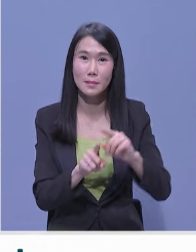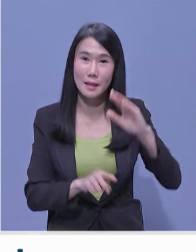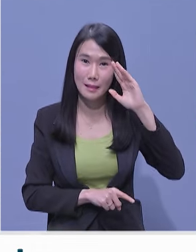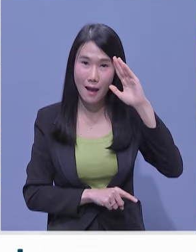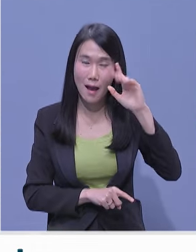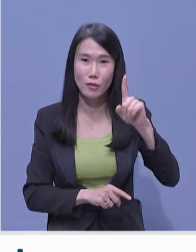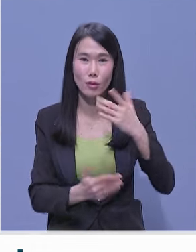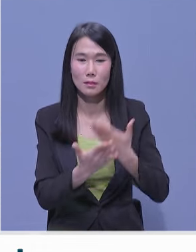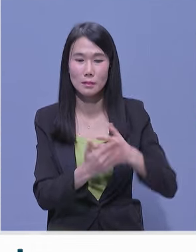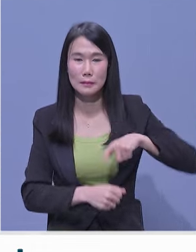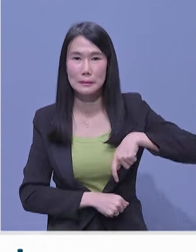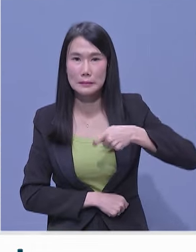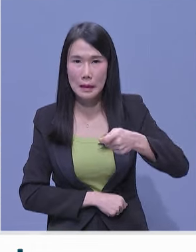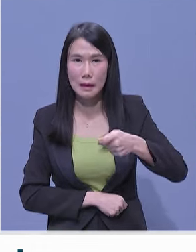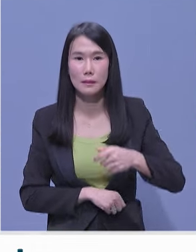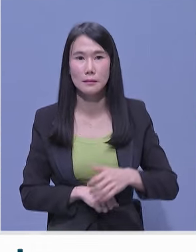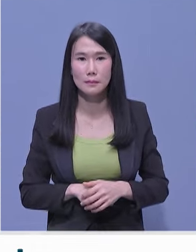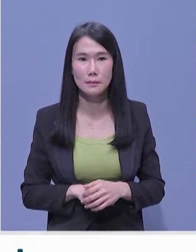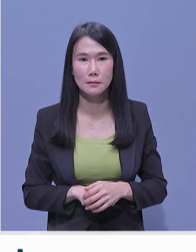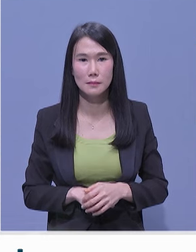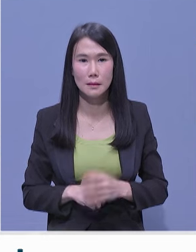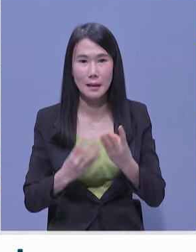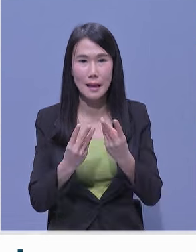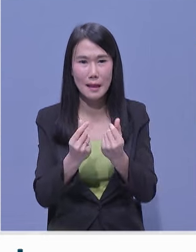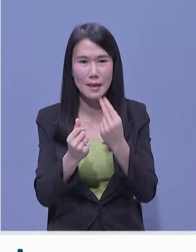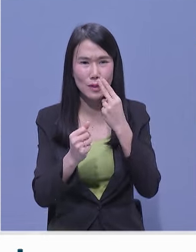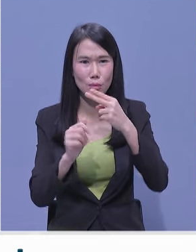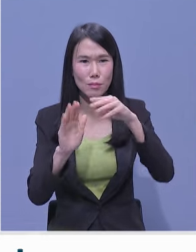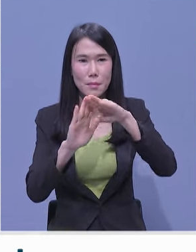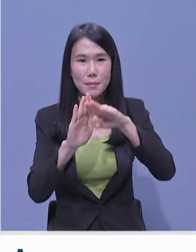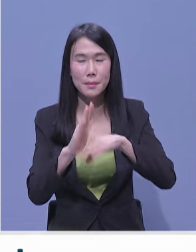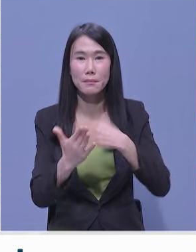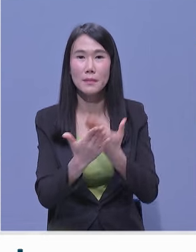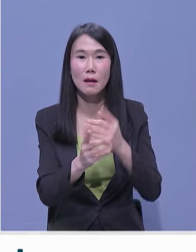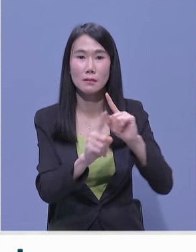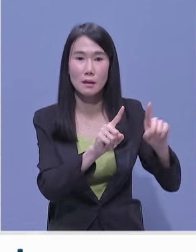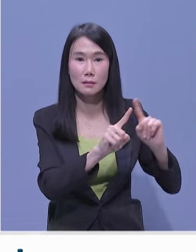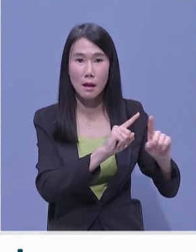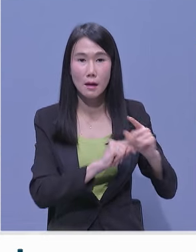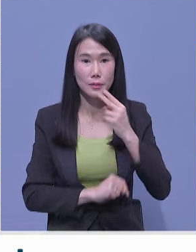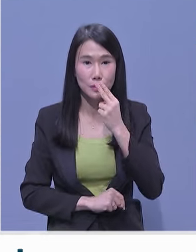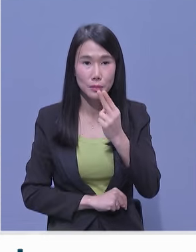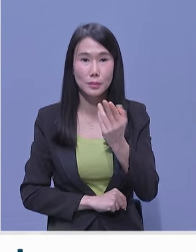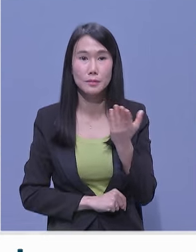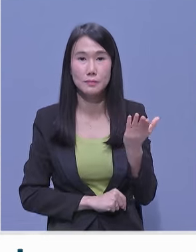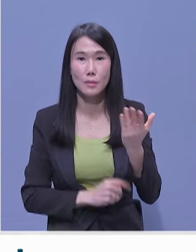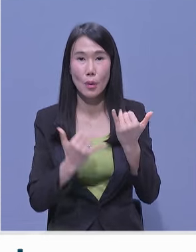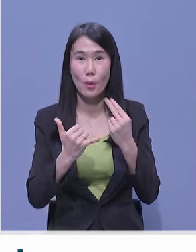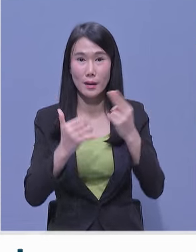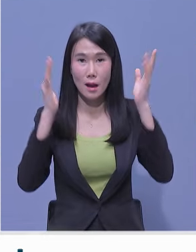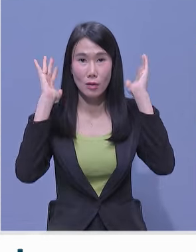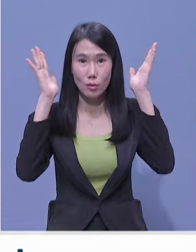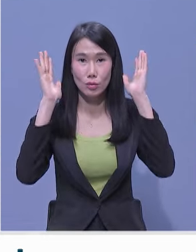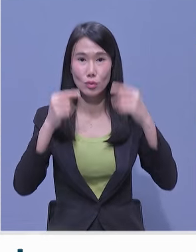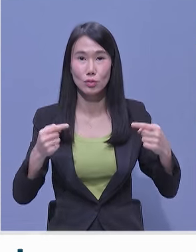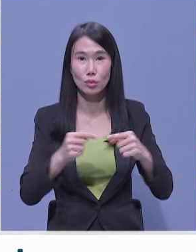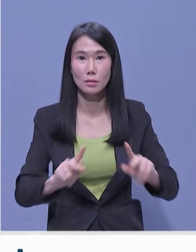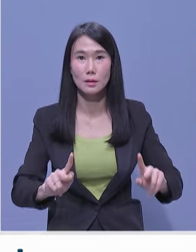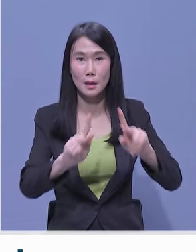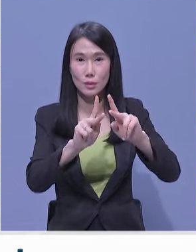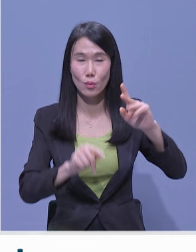ต้องจ่ายค่า WiFiด้วยแล้วก็มีรายละเอียดเป็นค่าใช้จ่ายต่างๆออกมาปรากฏว่าล่าสุดวันนี้โฆษกกระทรวงกลาโหมคุณเจี่ย